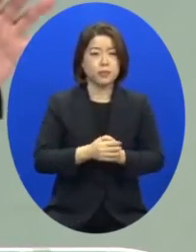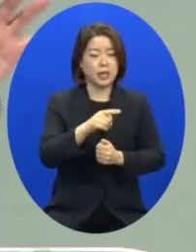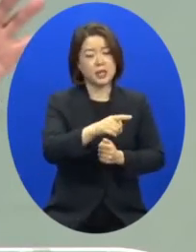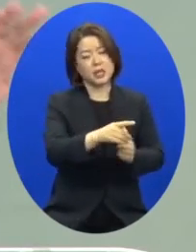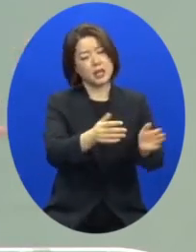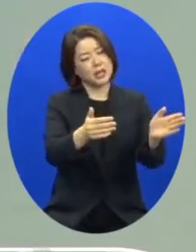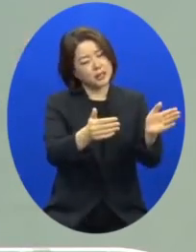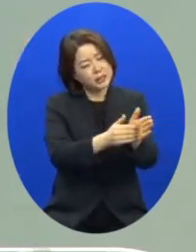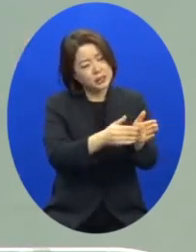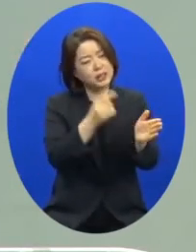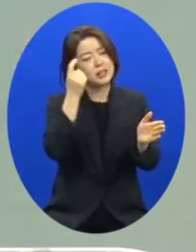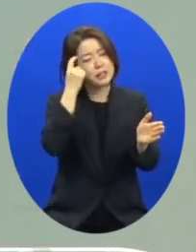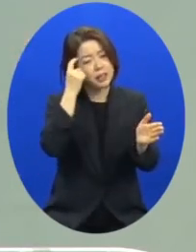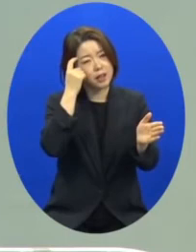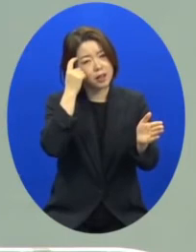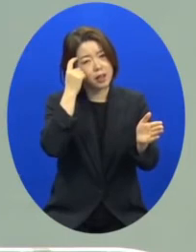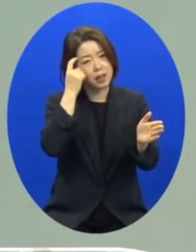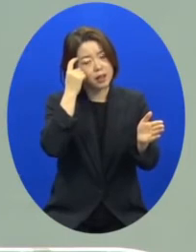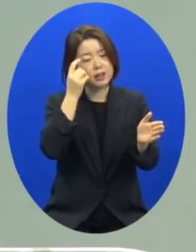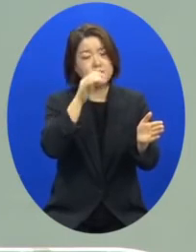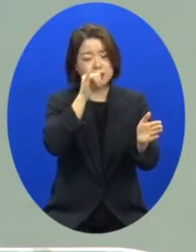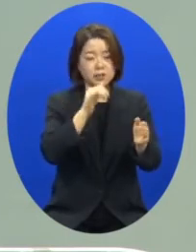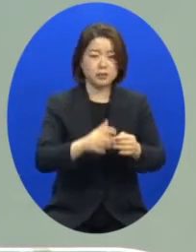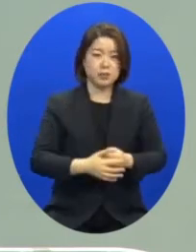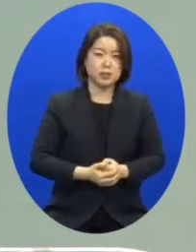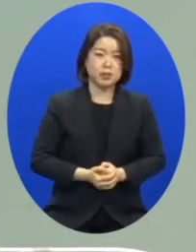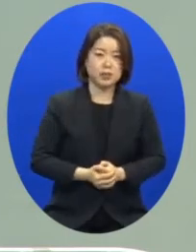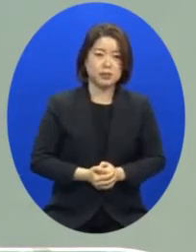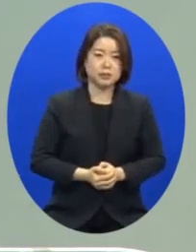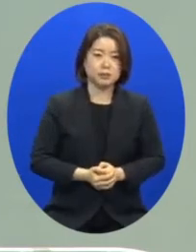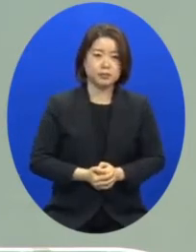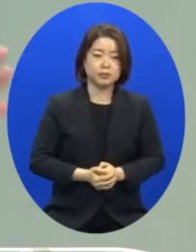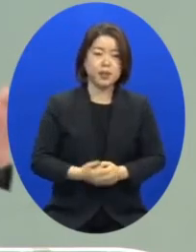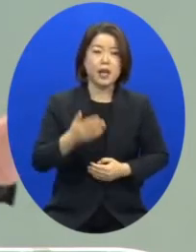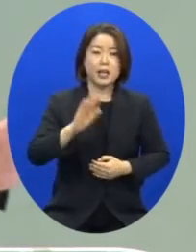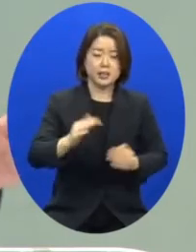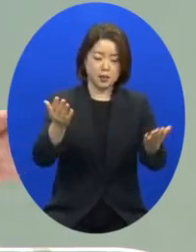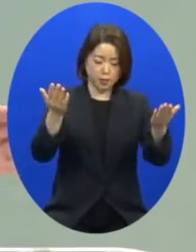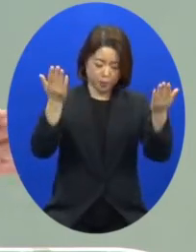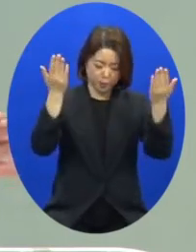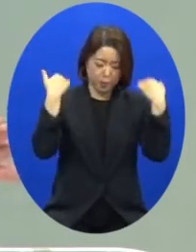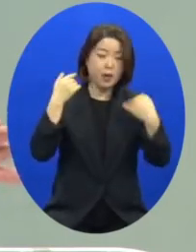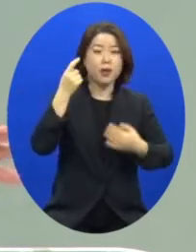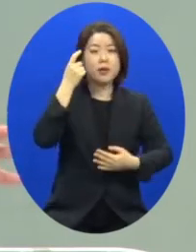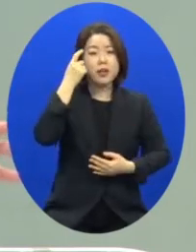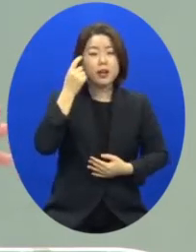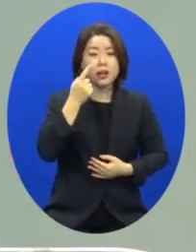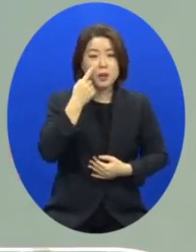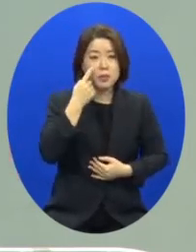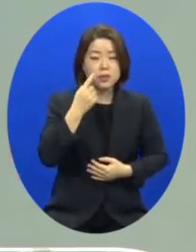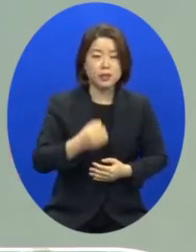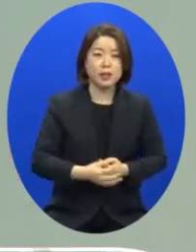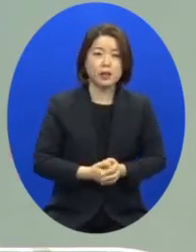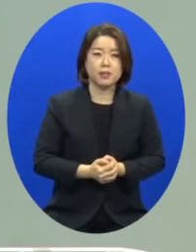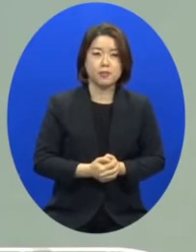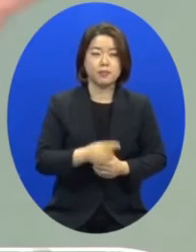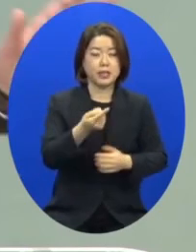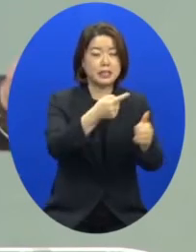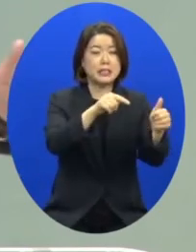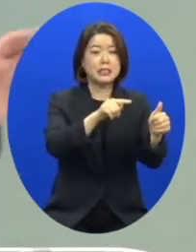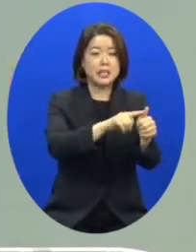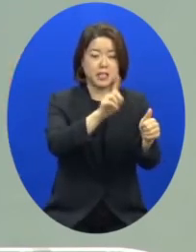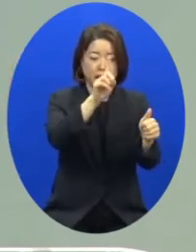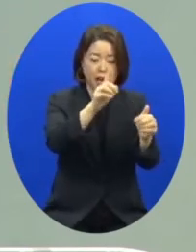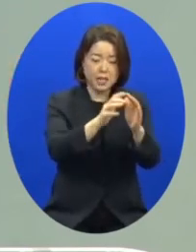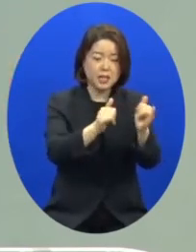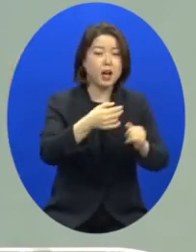끝나는 건가 하는 생각도 했었습니다 그런데 지나고 보니까 의지할 사람이